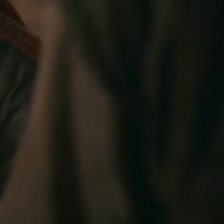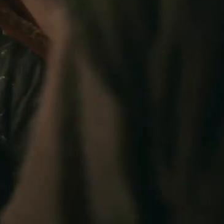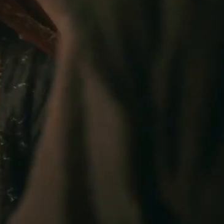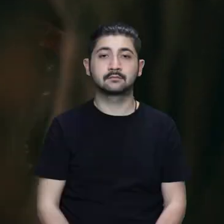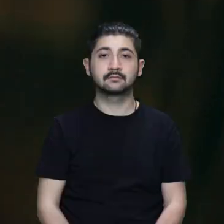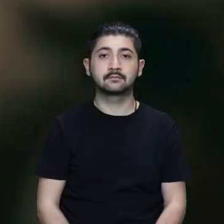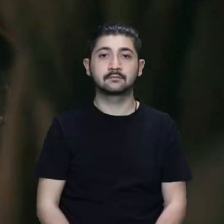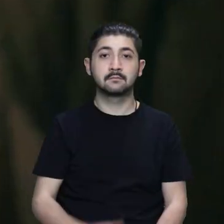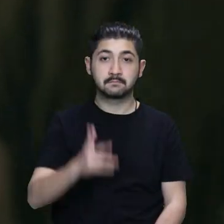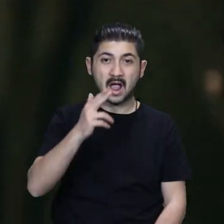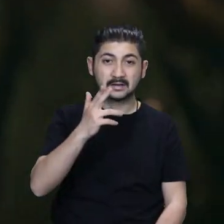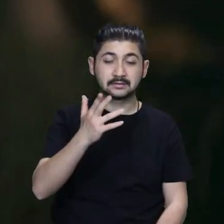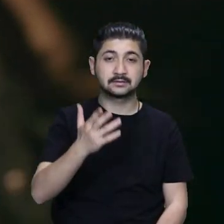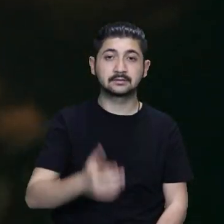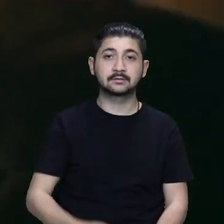Makas.